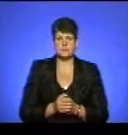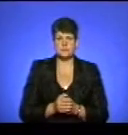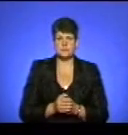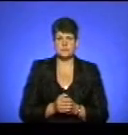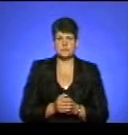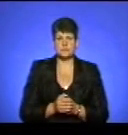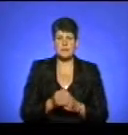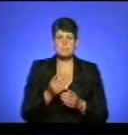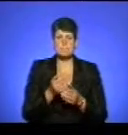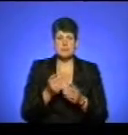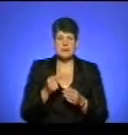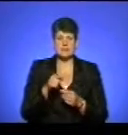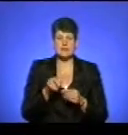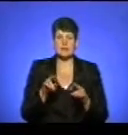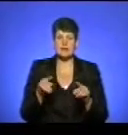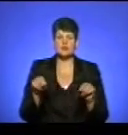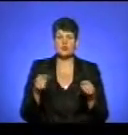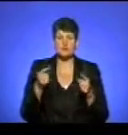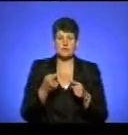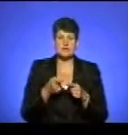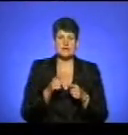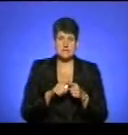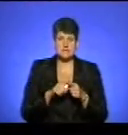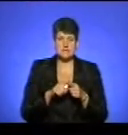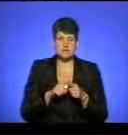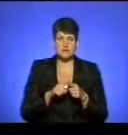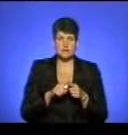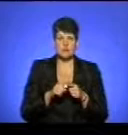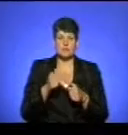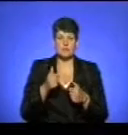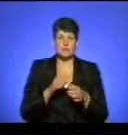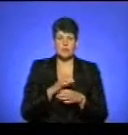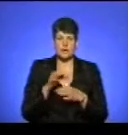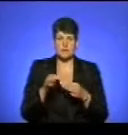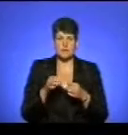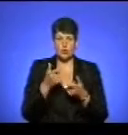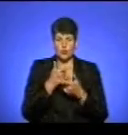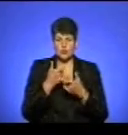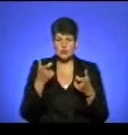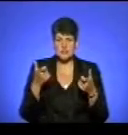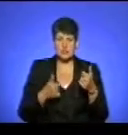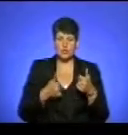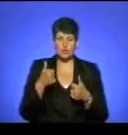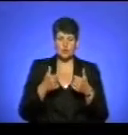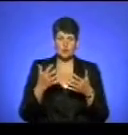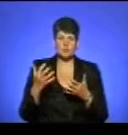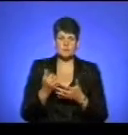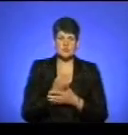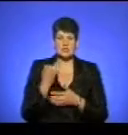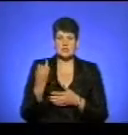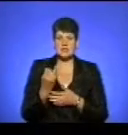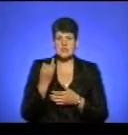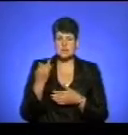Перед тим, як створювати цей артбук, ми оголосили конкурс «Есе успішних історій інтеграції переселенців в